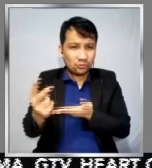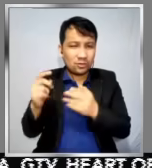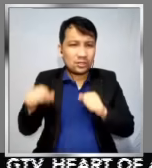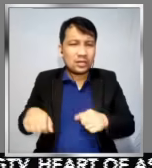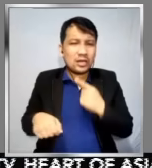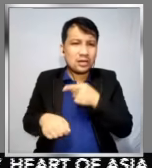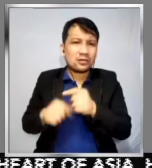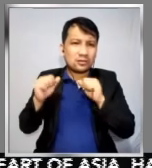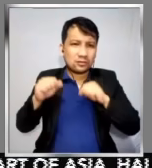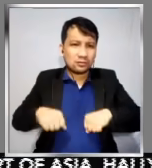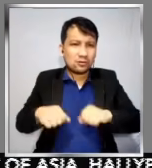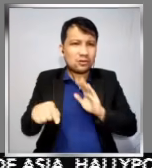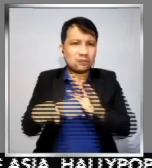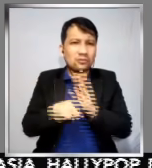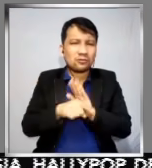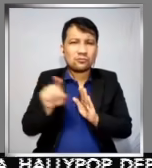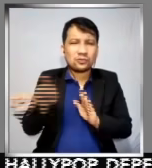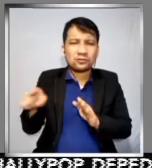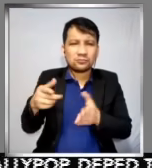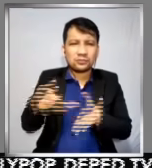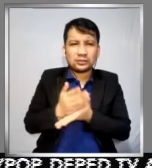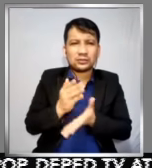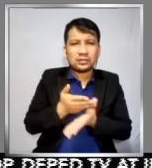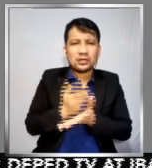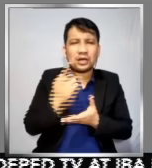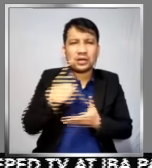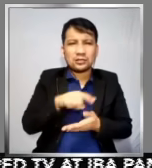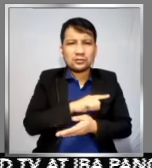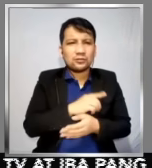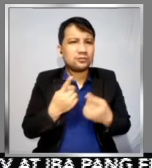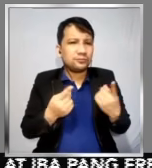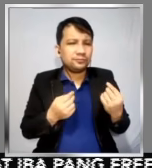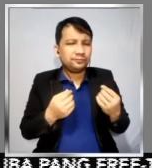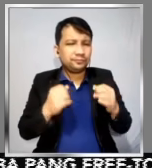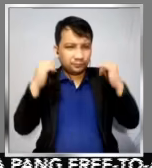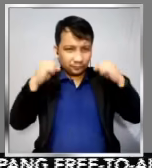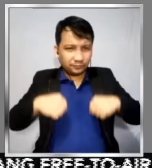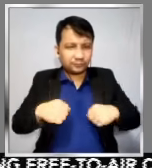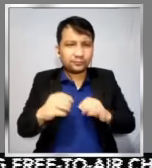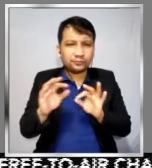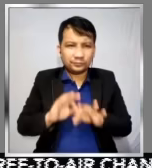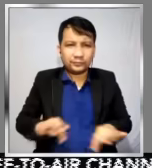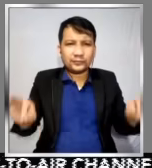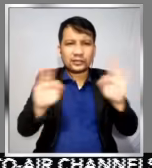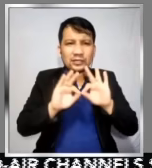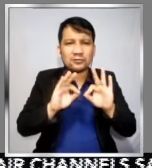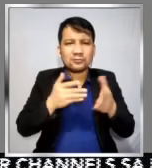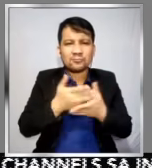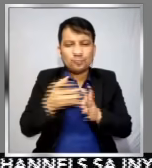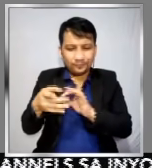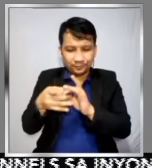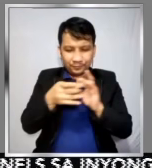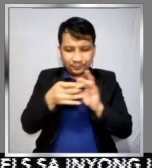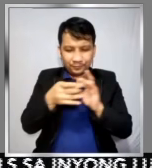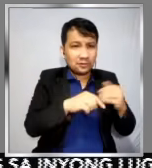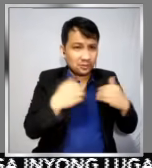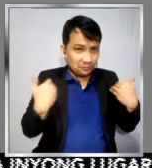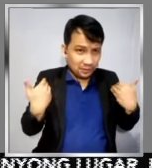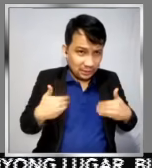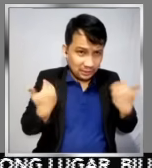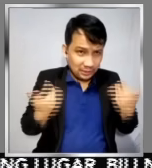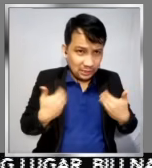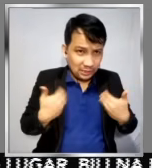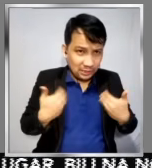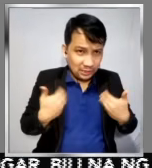paglabag sa kanilang karapatan. Ang mga hakbang daw ng pamahalaan kailangan ding tumugon sa kapakanan ng mga bata. Hindi dapat magdulot